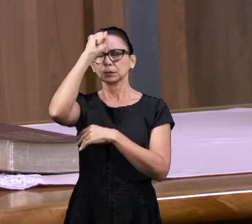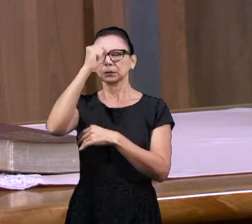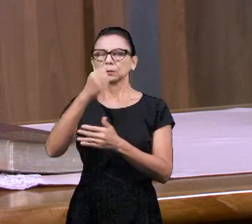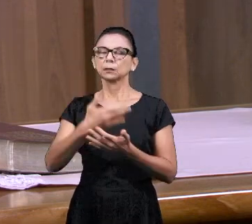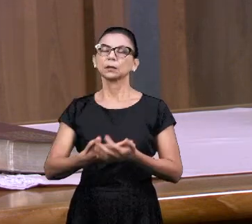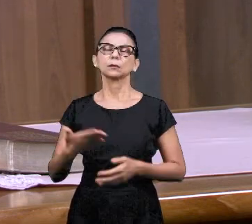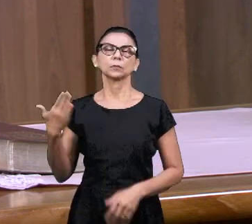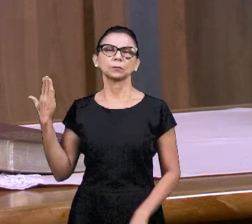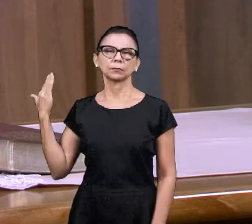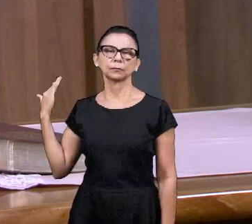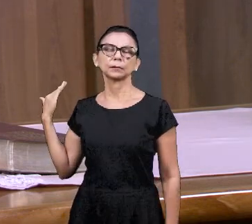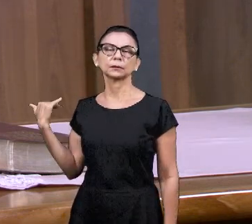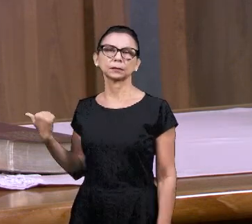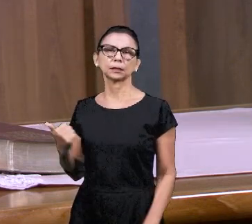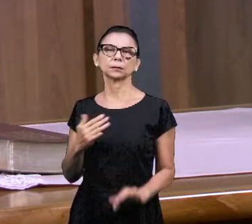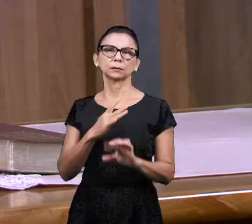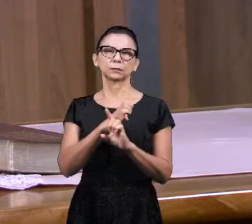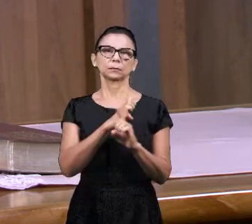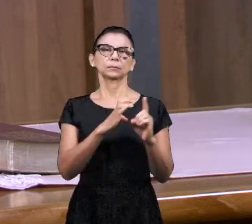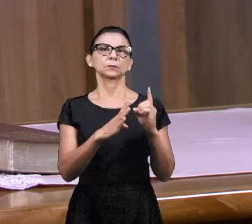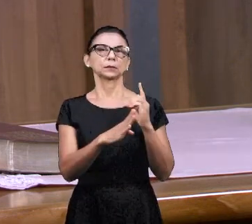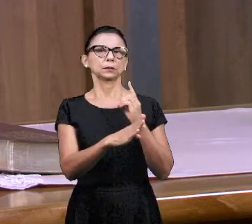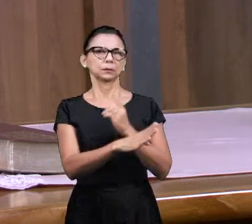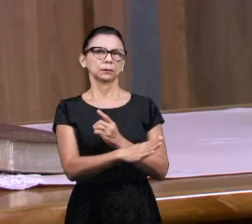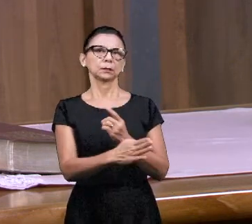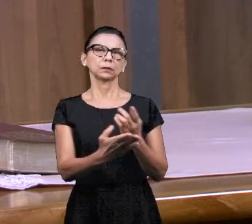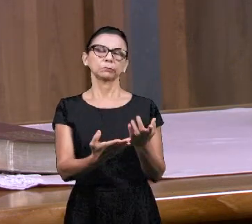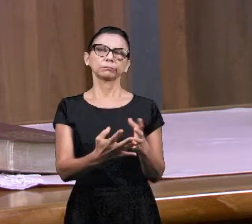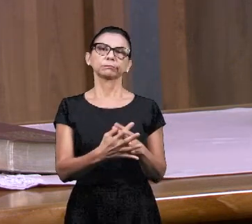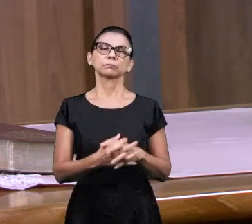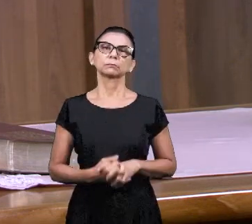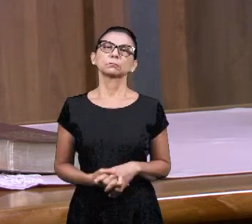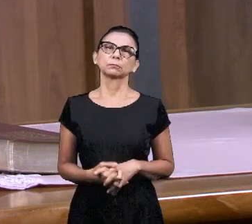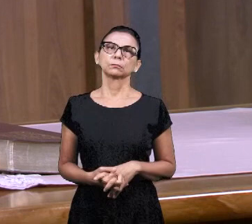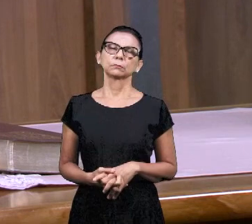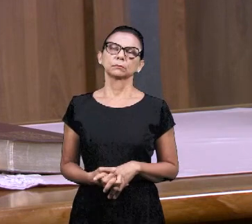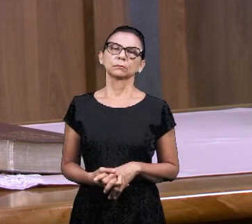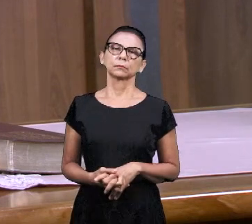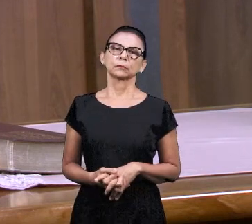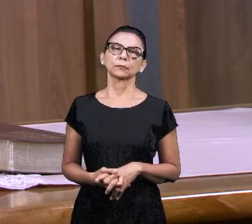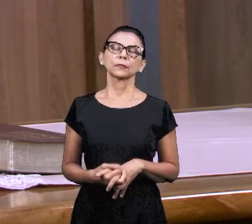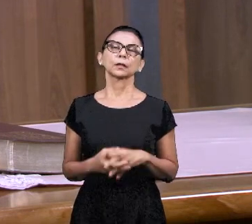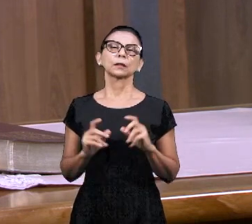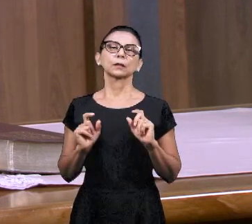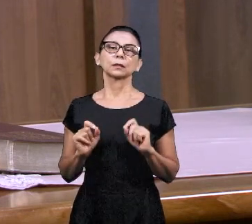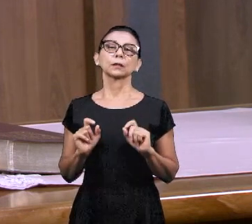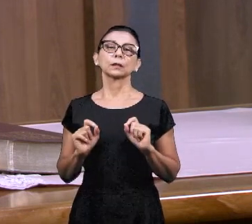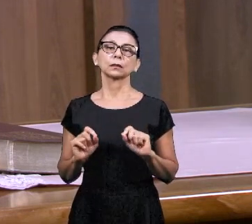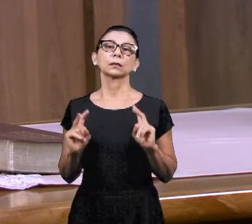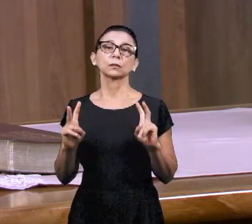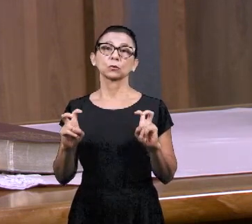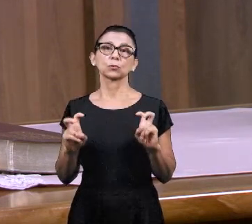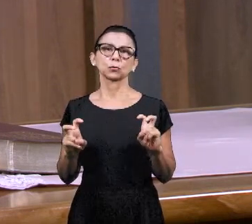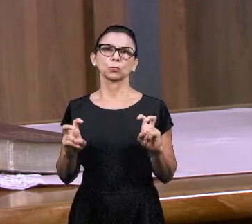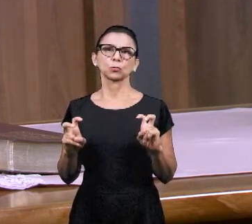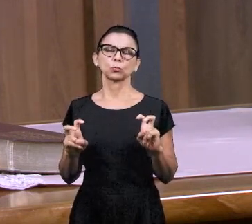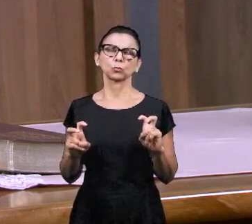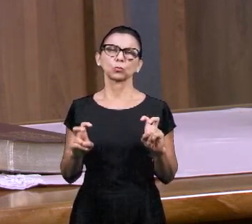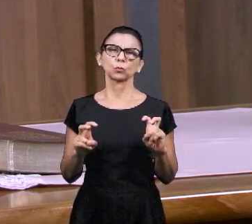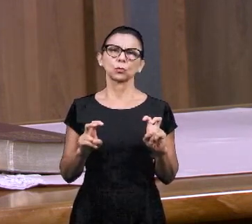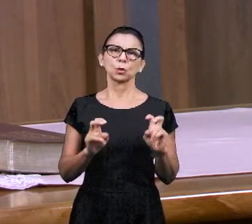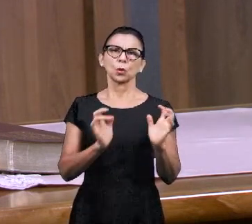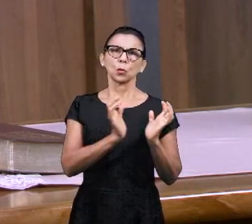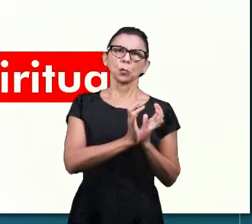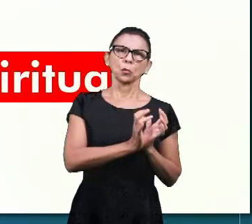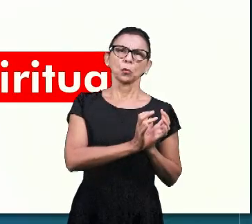week-ends, les dernières écoles bibliques dominicales, dans ce qui concerne les rencontres avec le Seigneur Jésus, les rencontres avec le